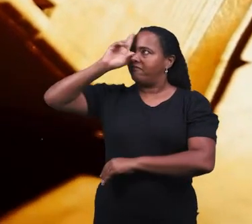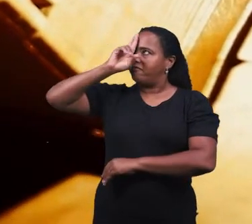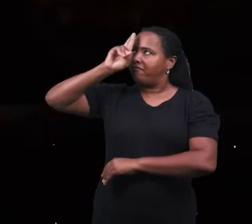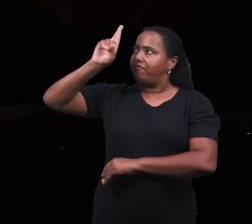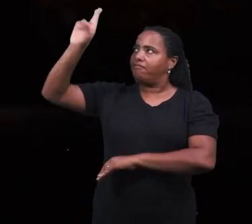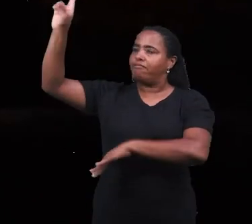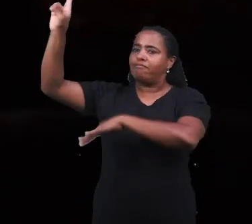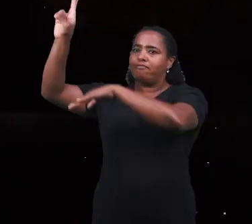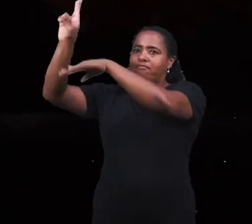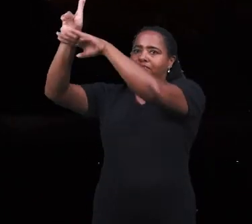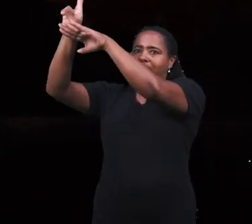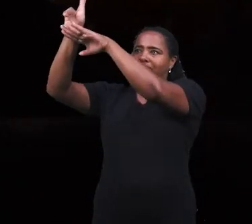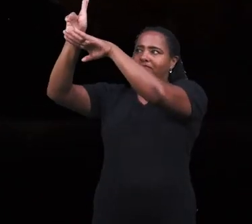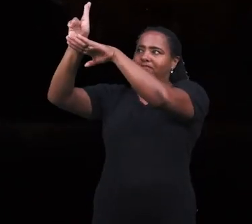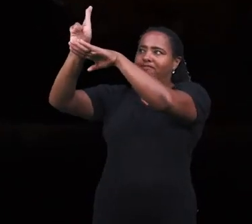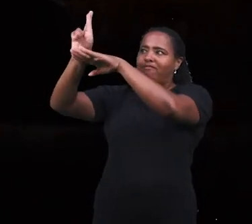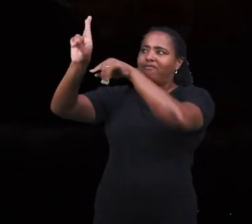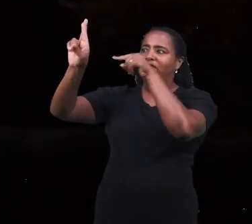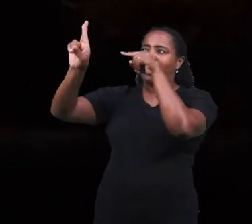Jesus virá,